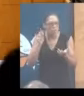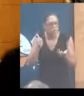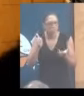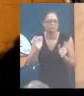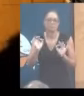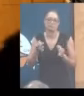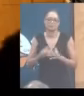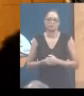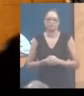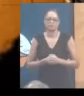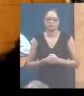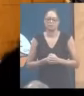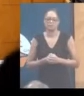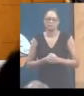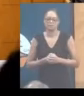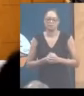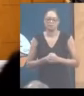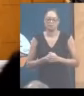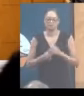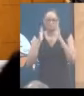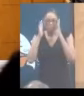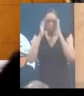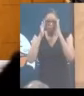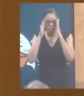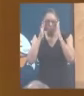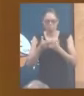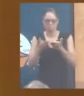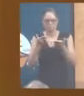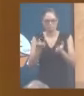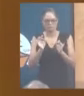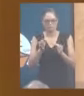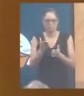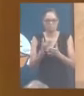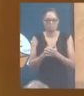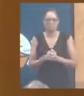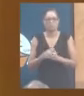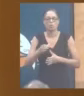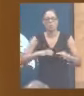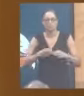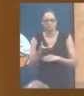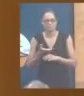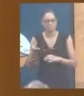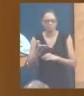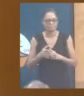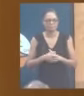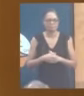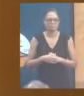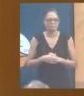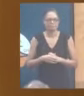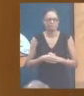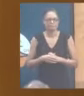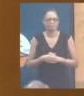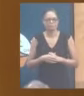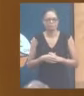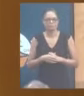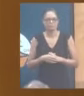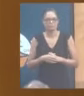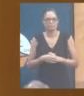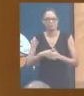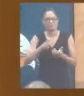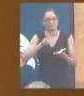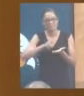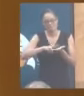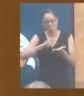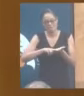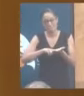Oui. Alors, là, et mes chers collègues, on a vraiment une